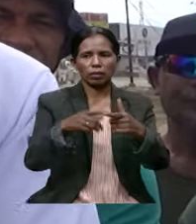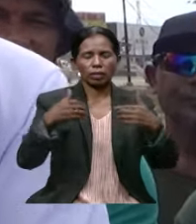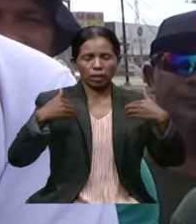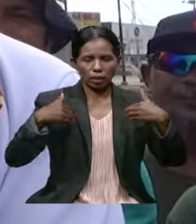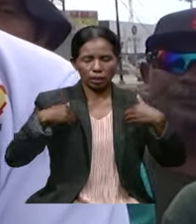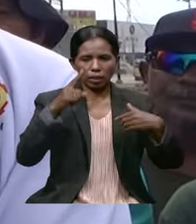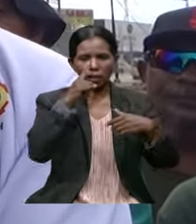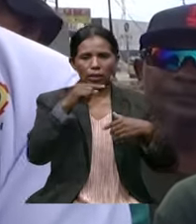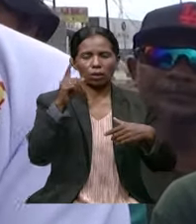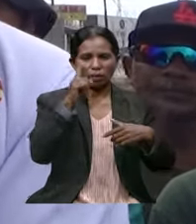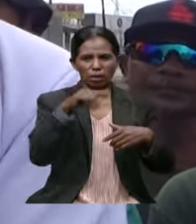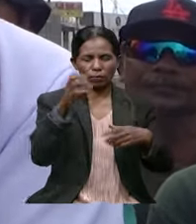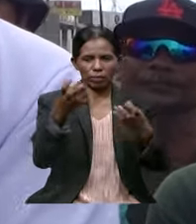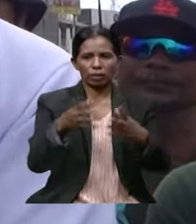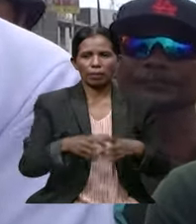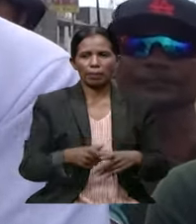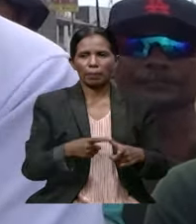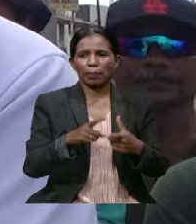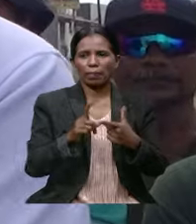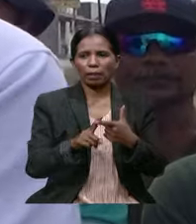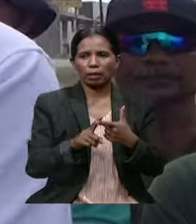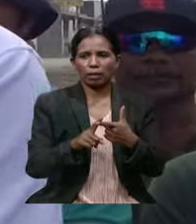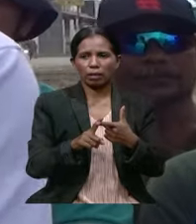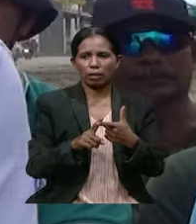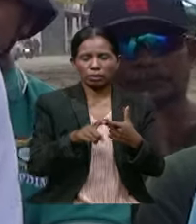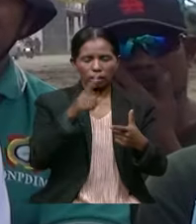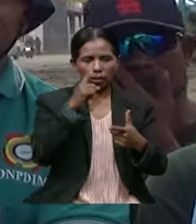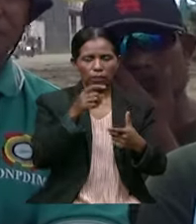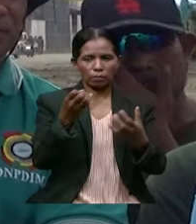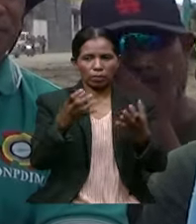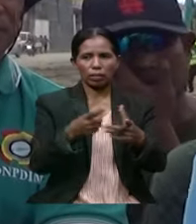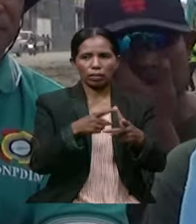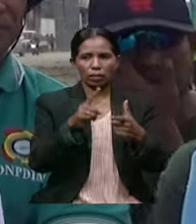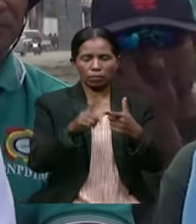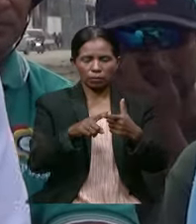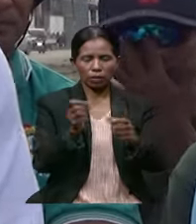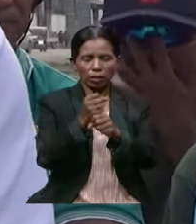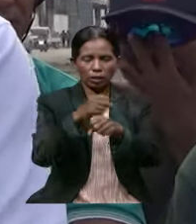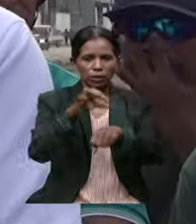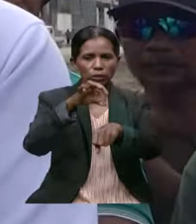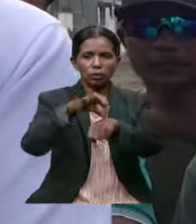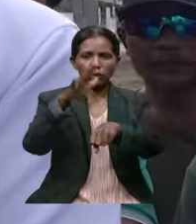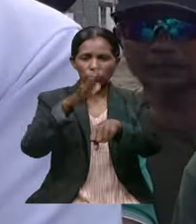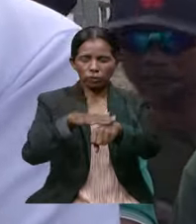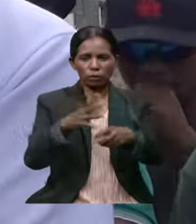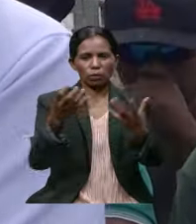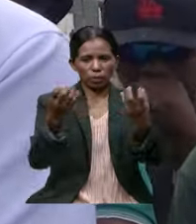alarme. Lajo, animal de lajo não está mais lá. E não temos susto.